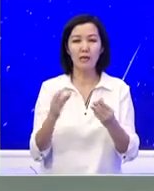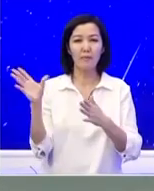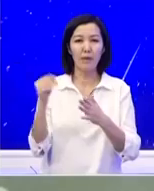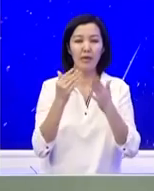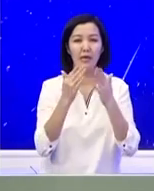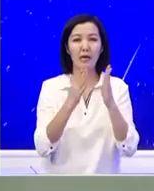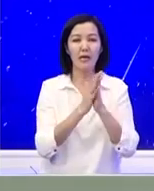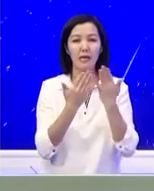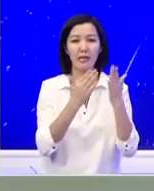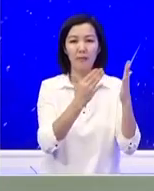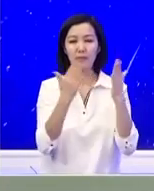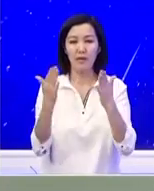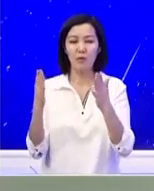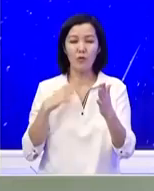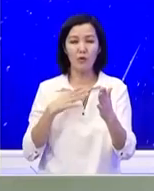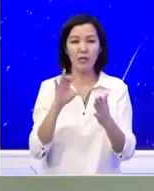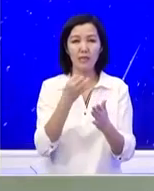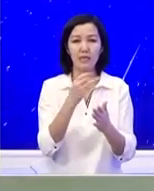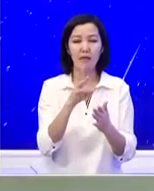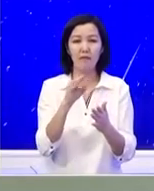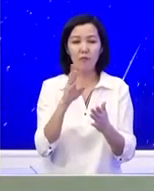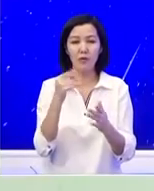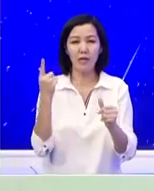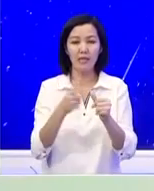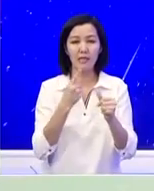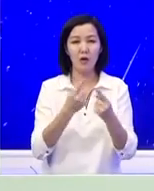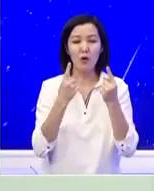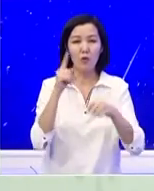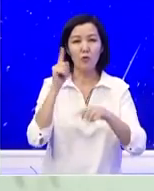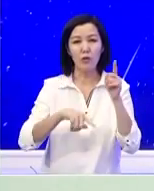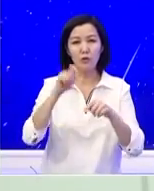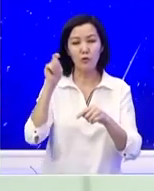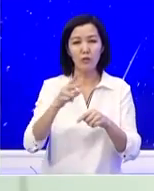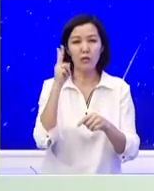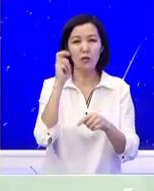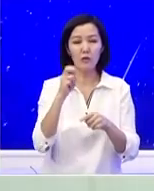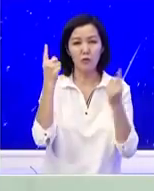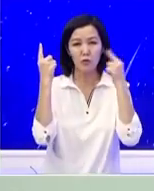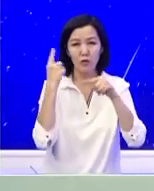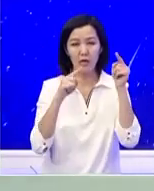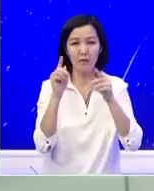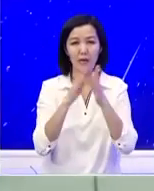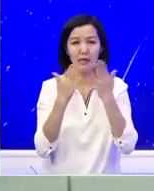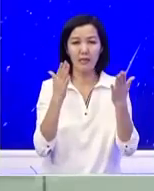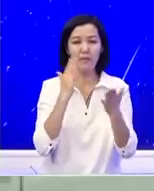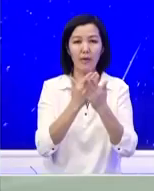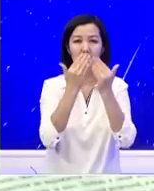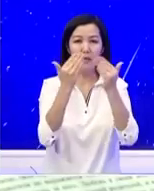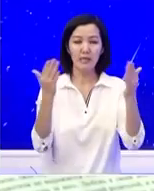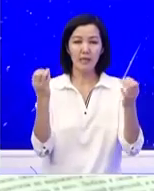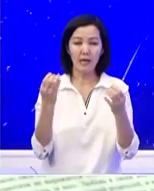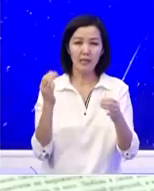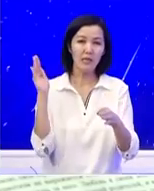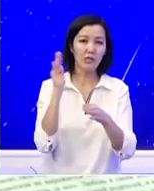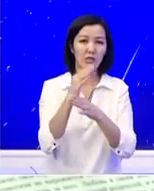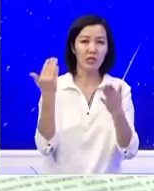Сәкен Сейфуллин атындағы облыстық кітапханада Ұлы Отан соғысына қатысты 200-ге тарта шығарма бар. Жақында кітап сөрелері тағы бір